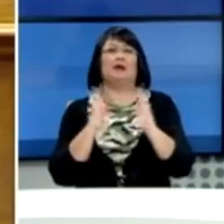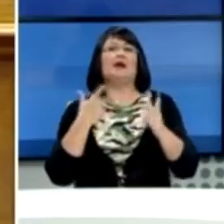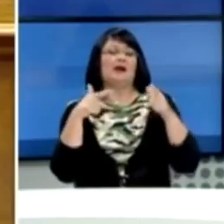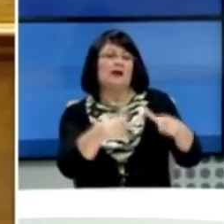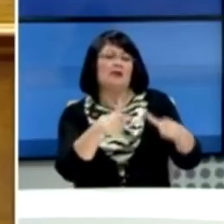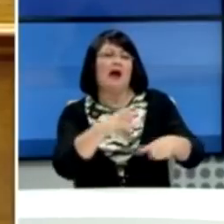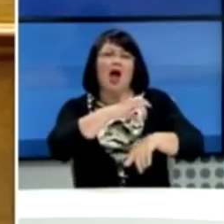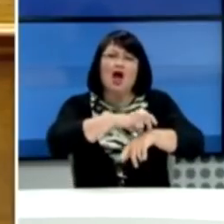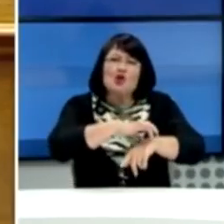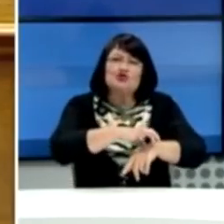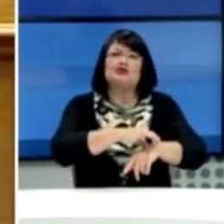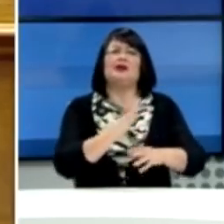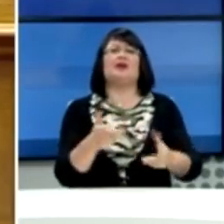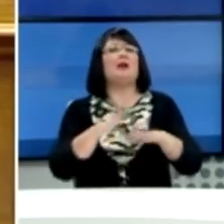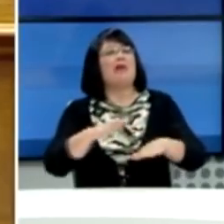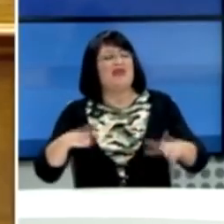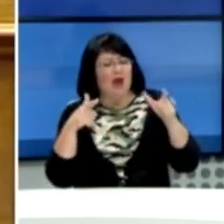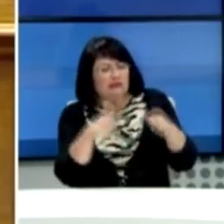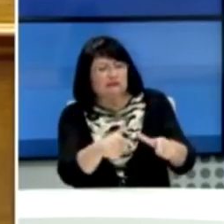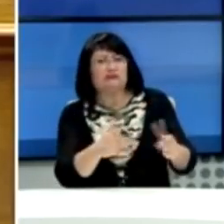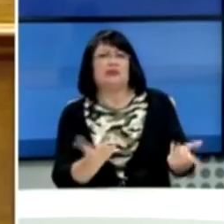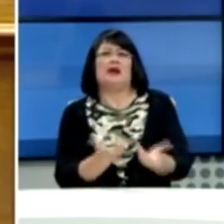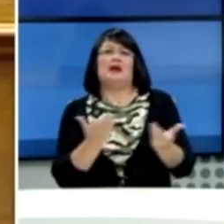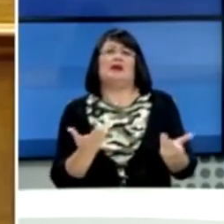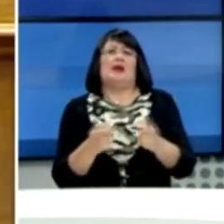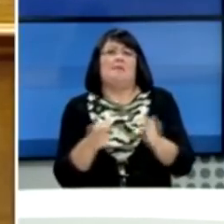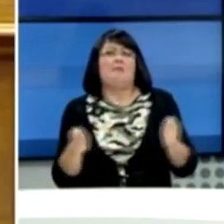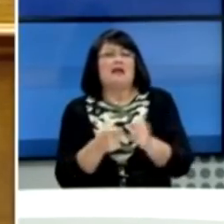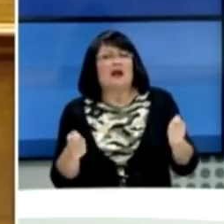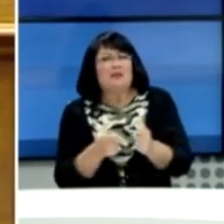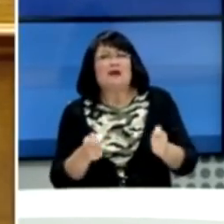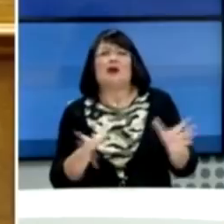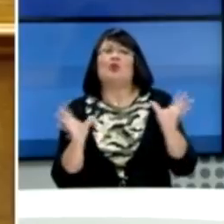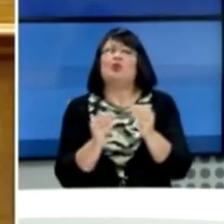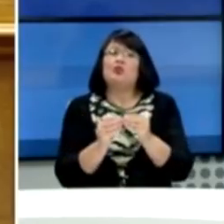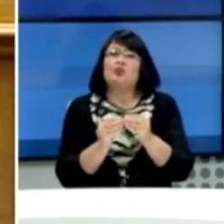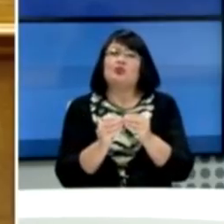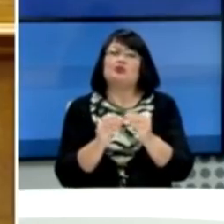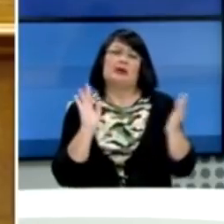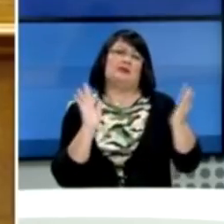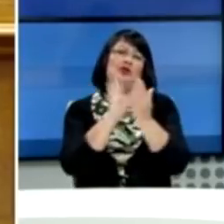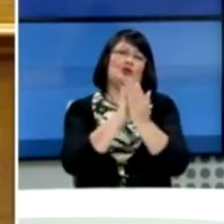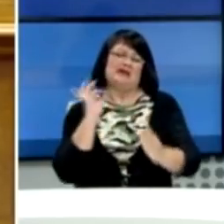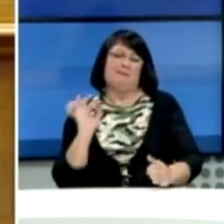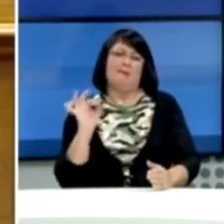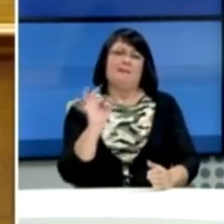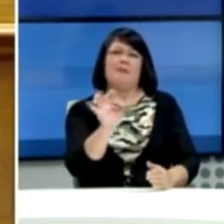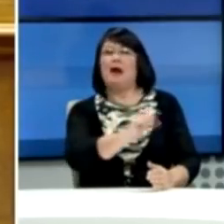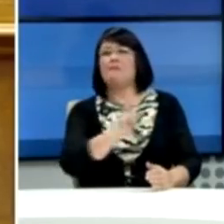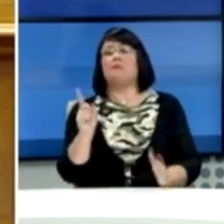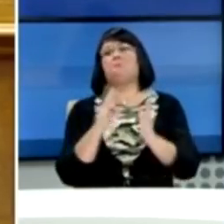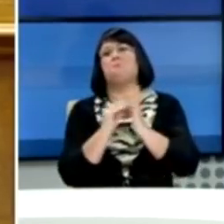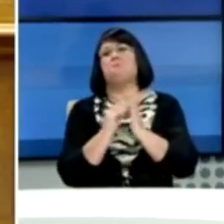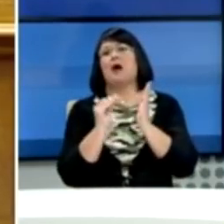φύλαξη ασθενών, είτε για τη φύλαξη παιδιών, είτε από μέτρα που έχουν να κάνουν με την αντιμετώπιση της πανδημίας, όπως είναι για